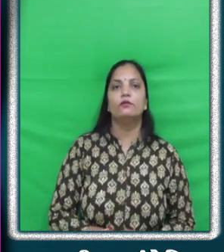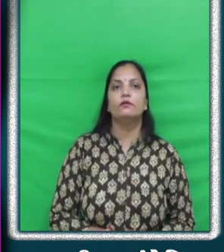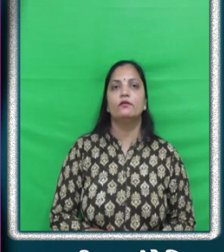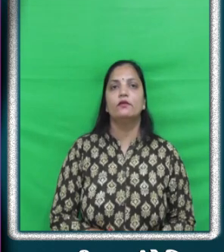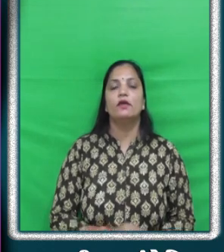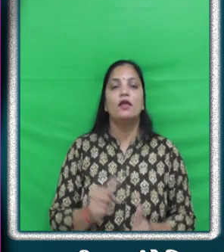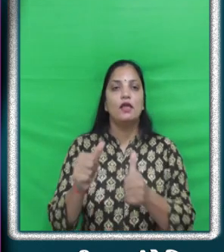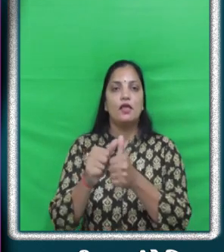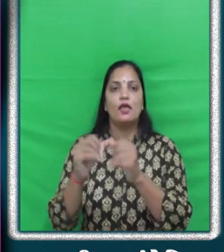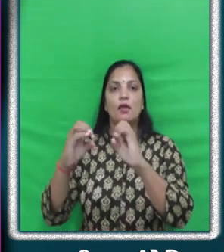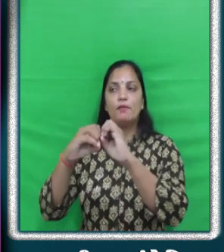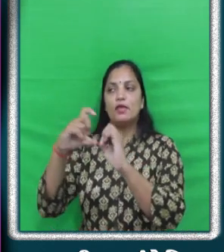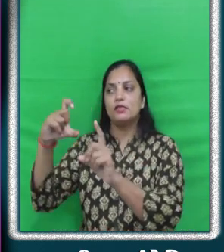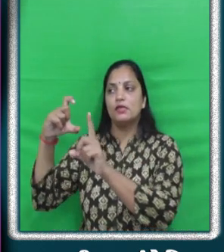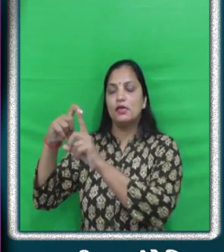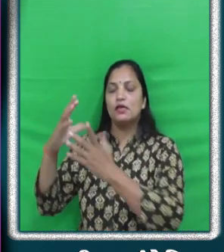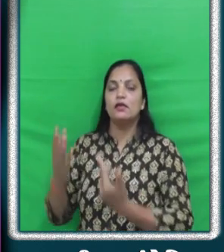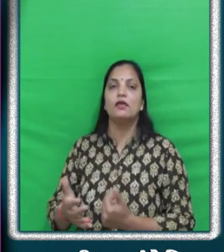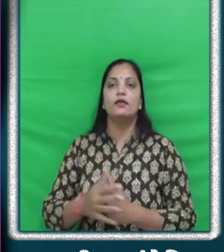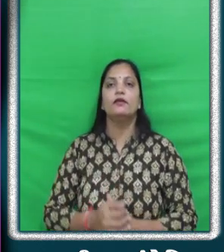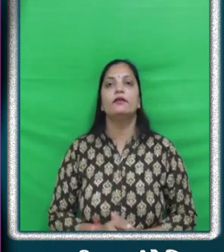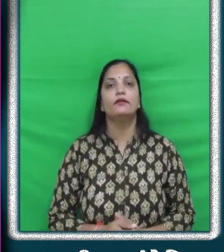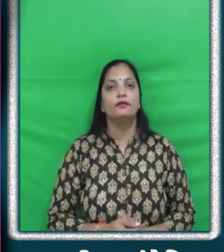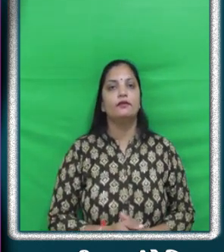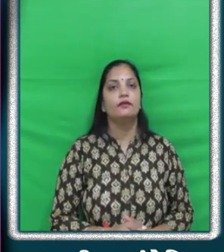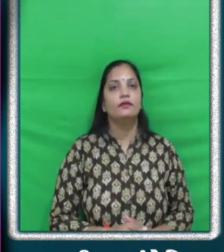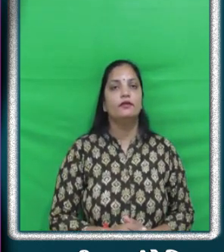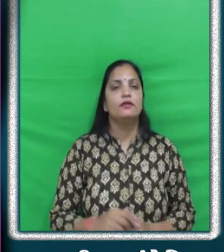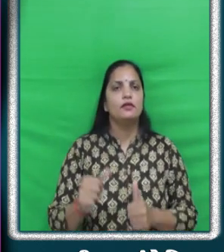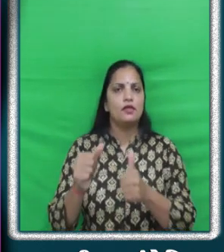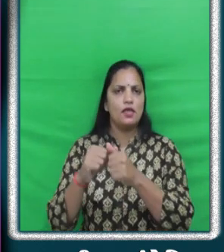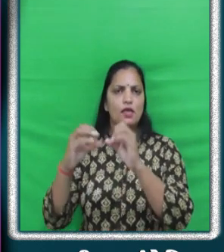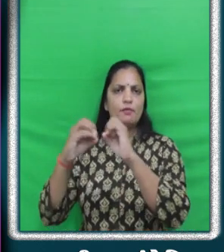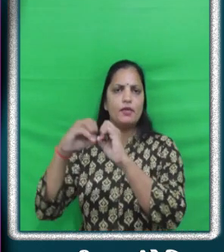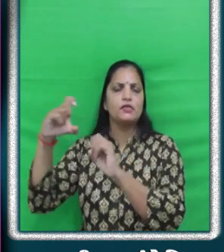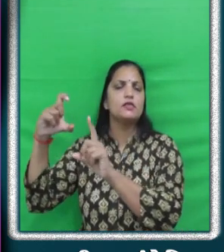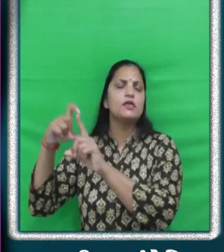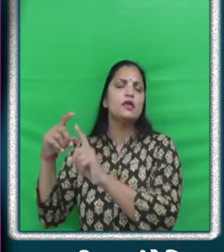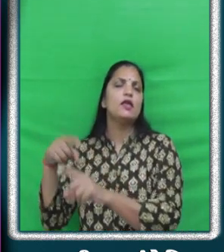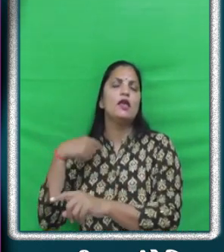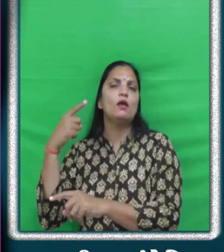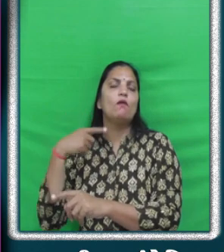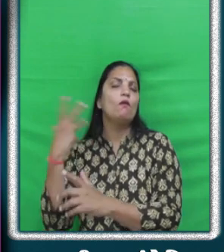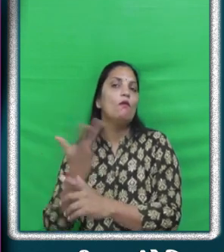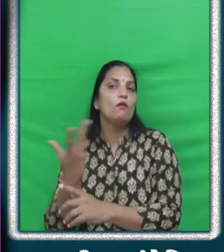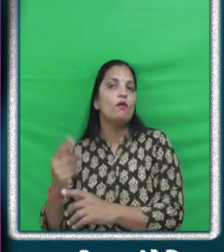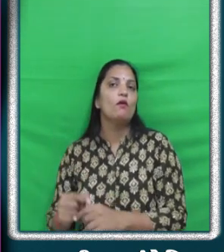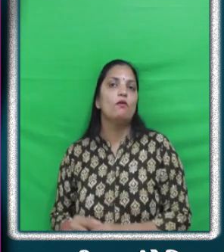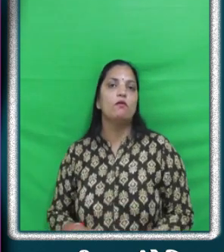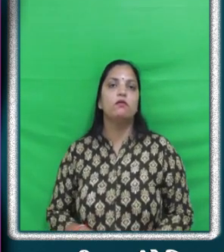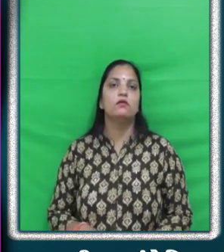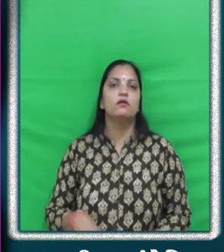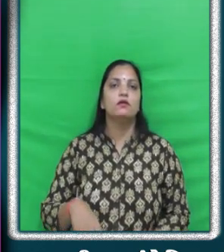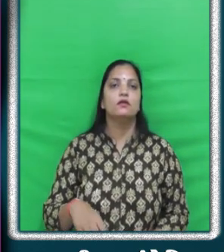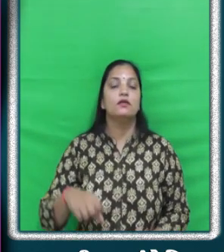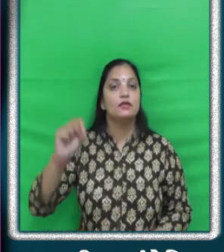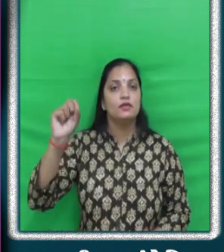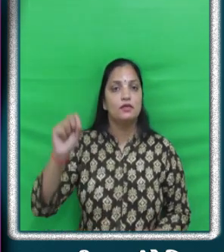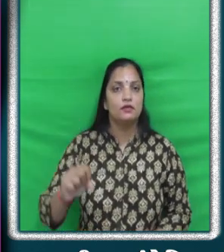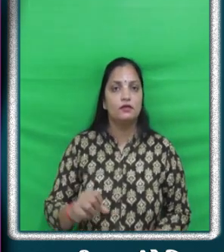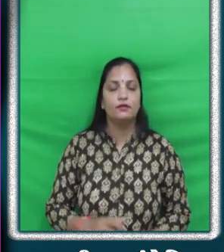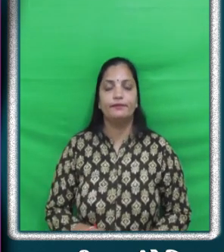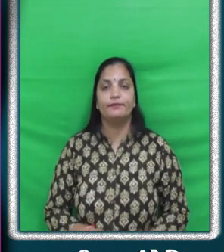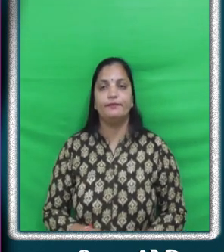કે મૂત્રાશય, મૂત્રપિંડ, મૂત્રાશય, મૂત્રમાર્ગ કે મૂત્રવાહિની, મૂત્રપિંડ, મૂત્રવાહિની, મૂત્રાશય કે મૂત્રમાર્ગ, અને